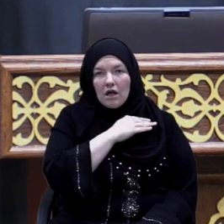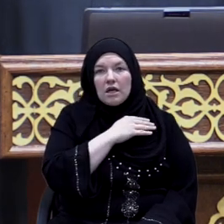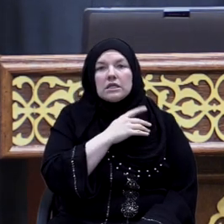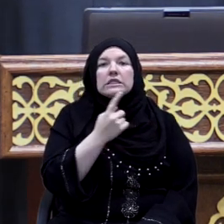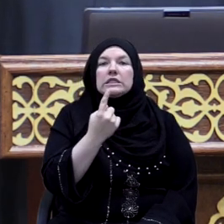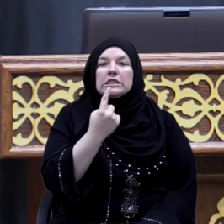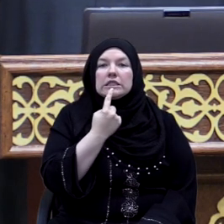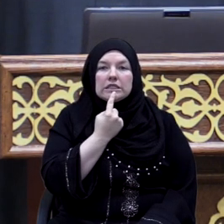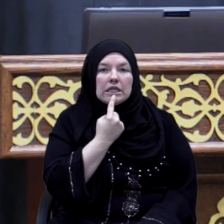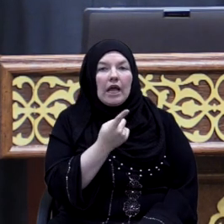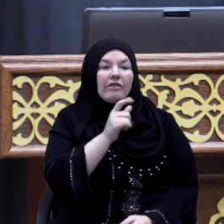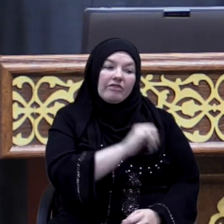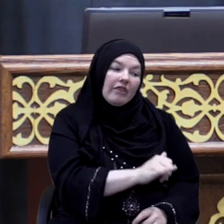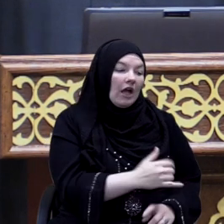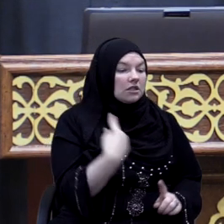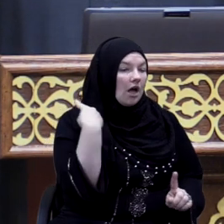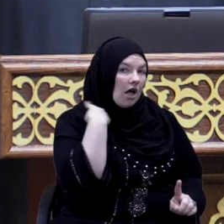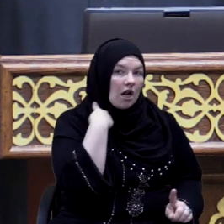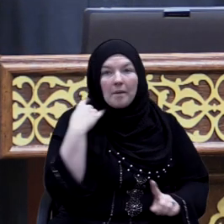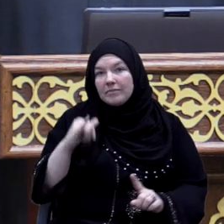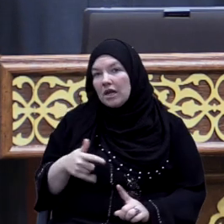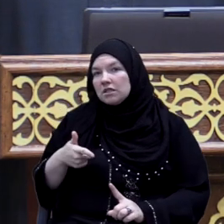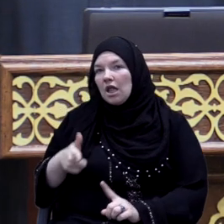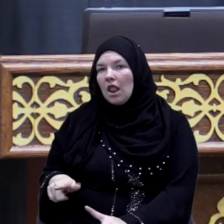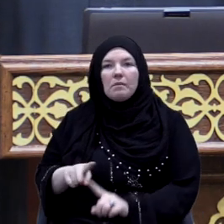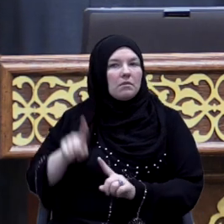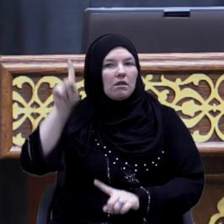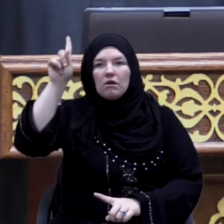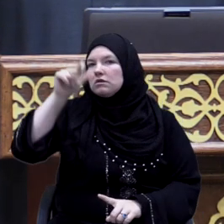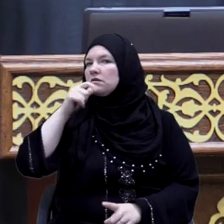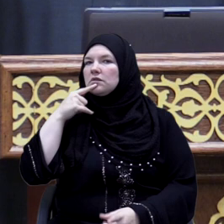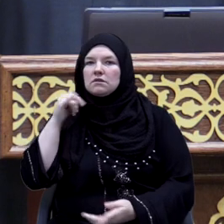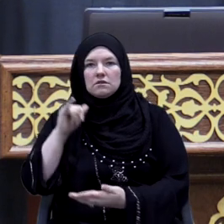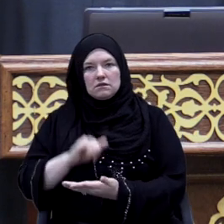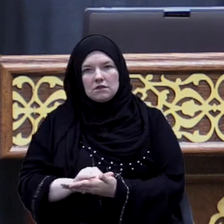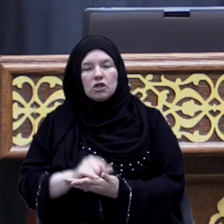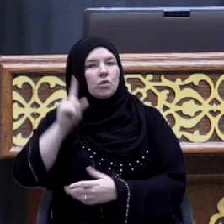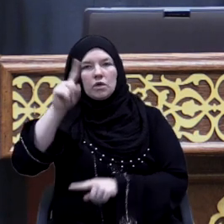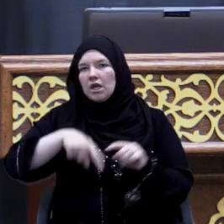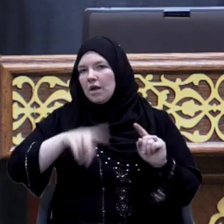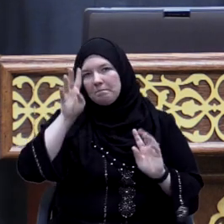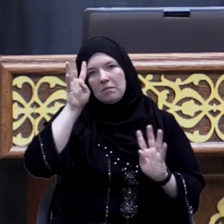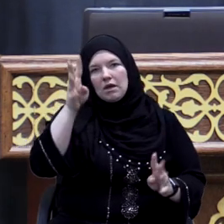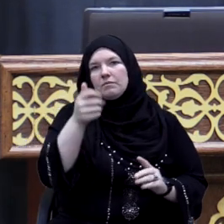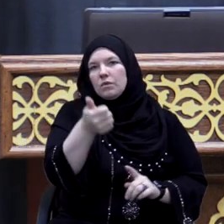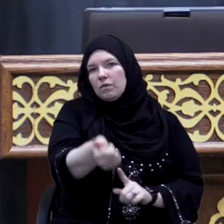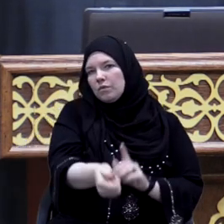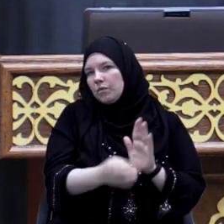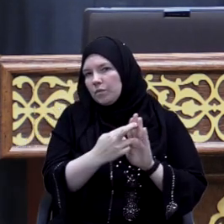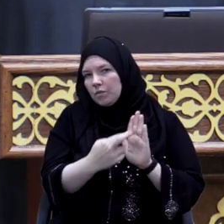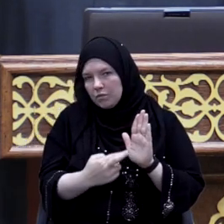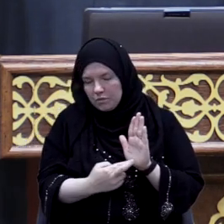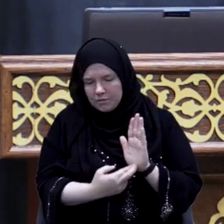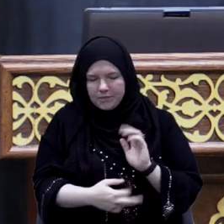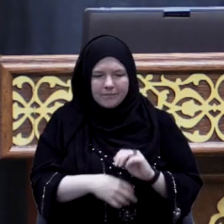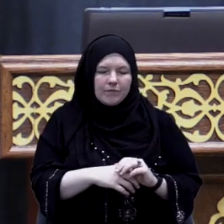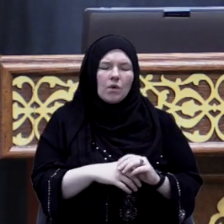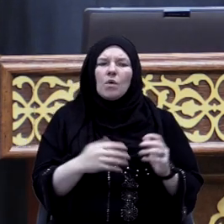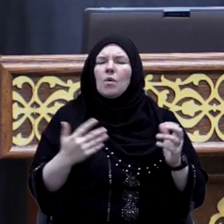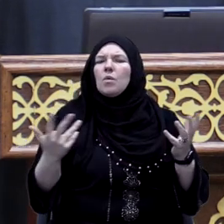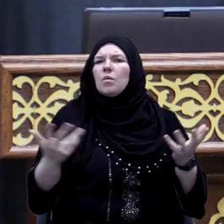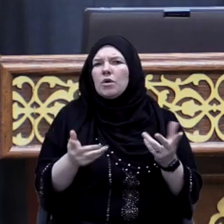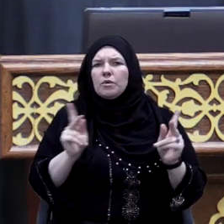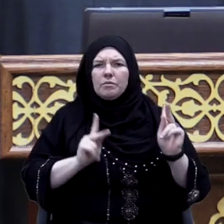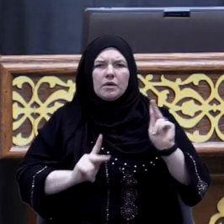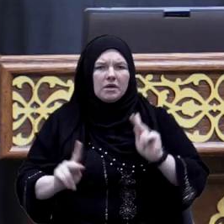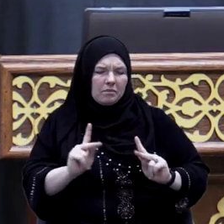ta'ala? Then وَمَا ظَنُّ الَّذِينَ يَفْتَرُونَ عَلَى اللَّهِ الْكَذِبَ يَوْمَ الْقِيَامَةِ. What do people who